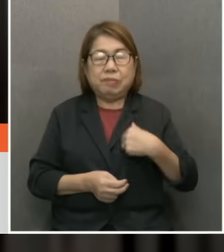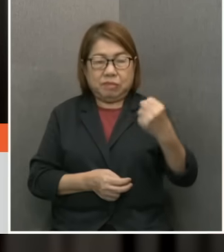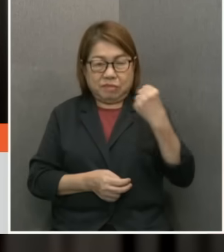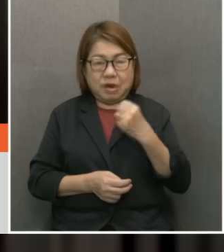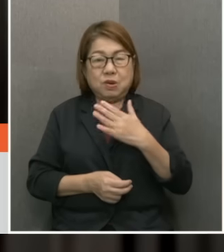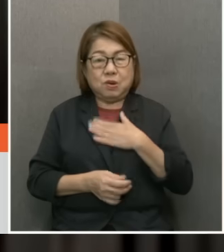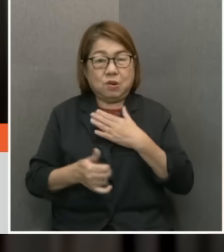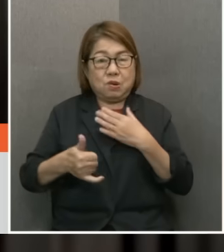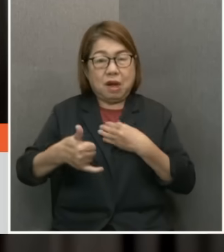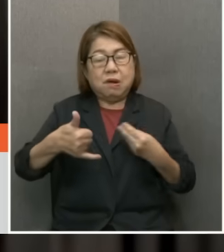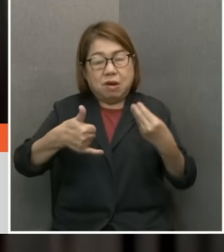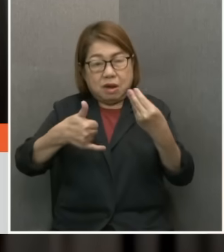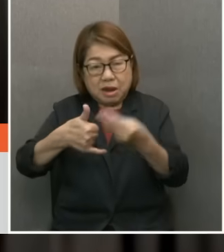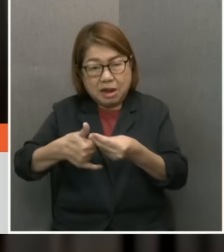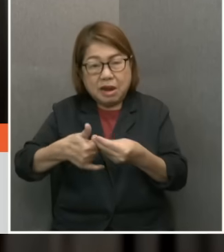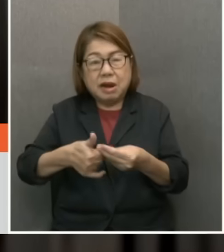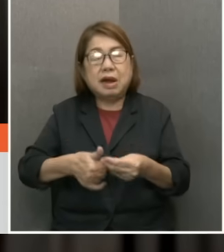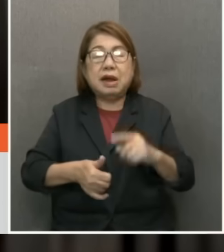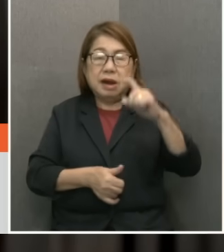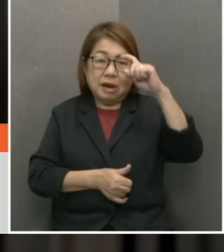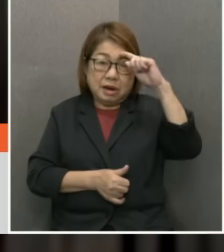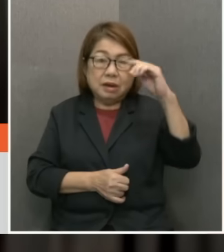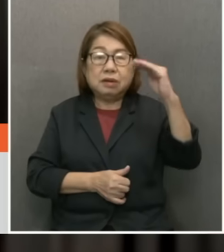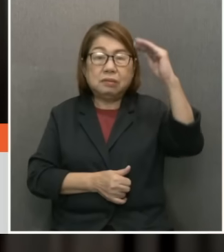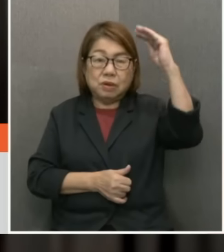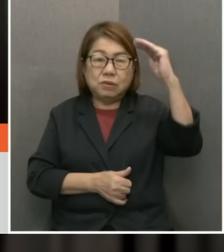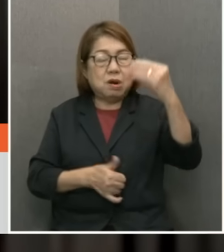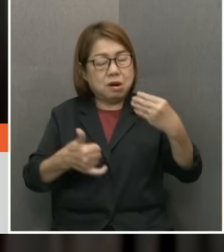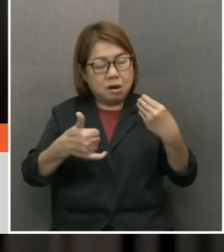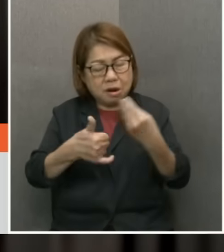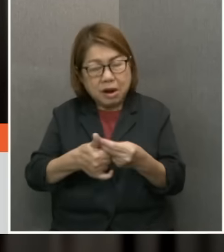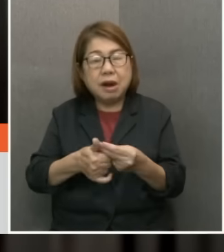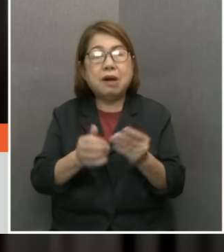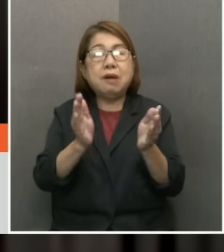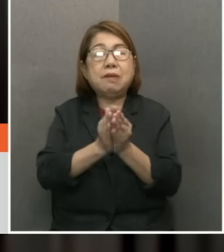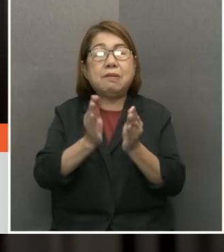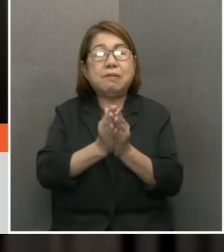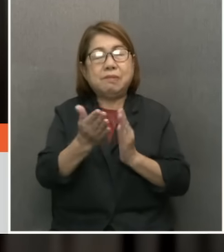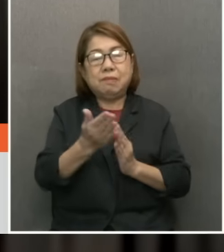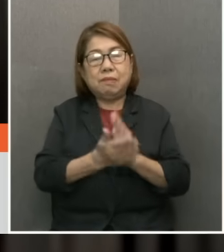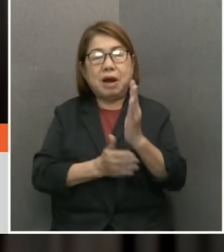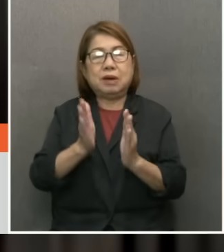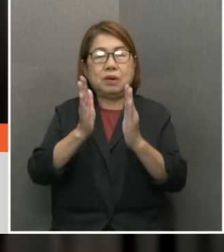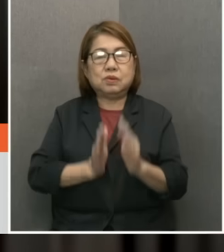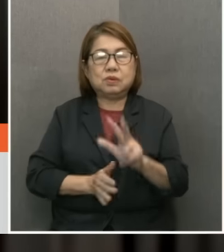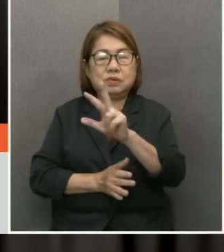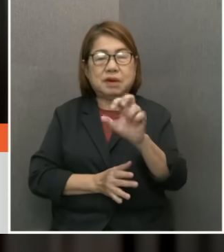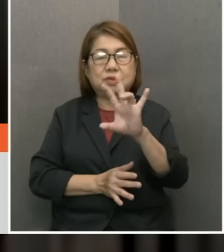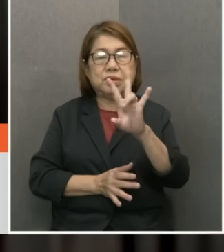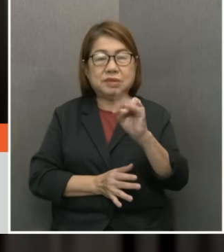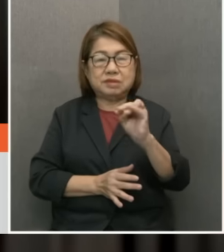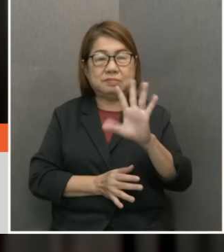เพื่อไทยที่จะเสนอนายเศรษฐาทวีสินจะได้รับเสียงผ่านเกณฑ์ 375เสียง